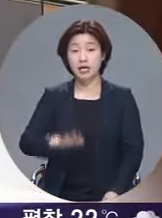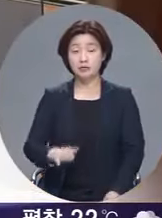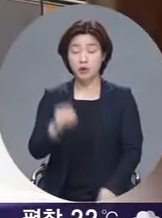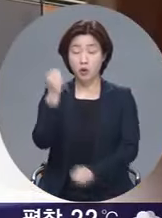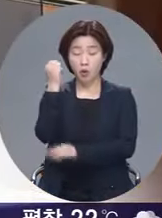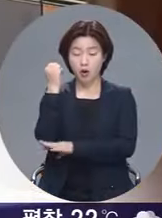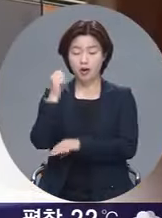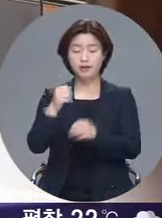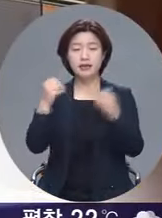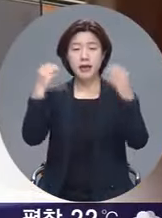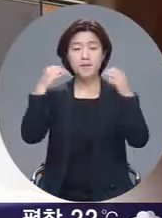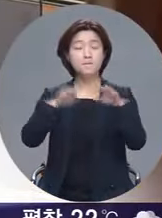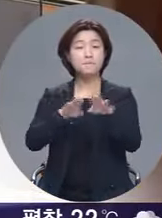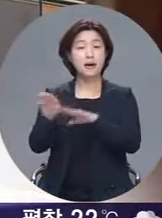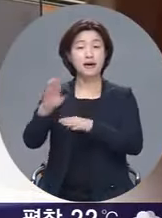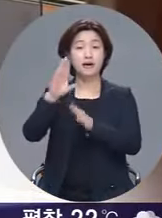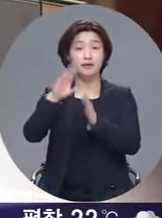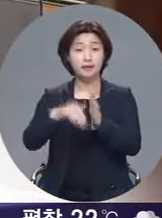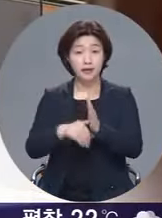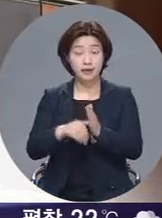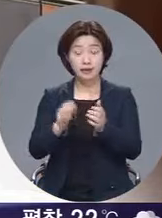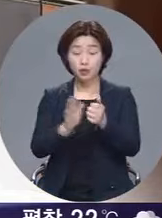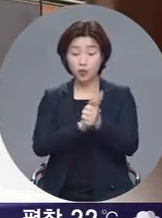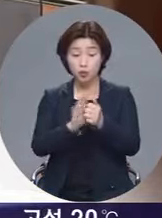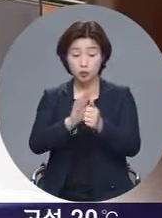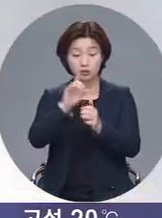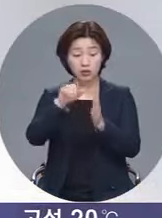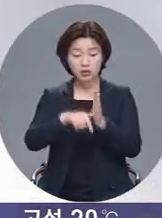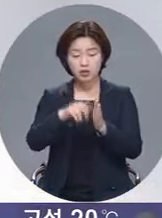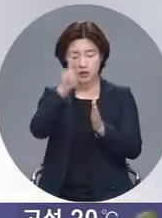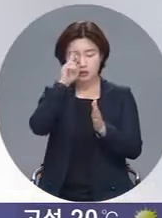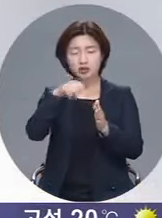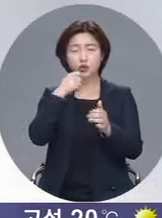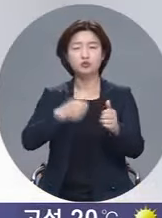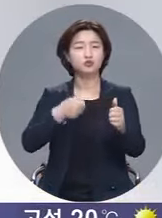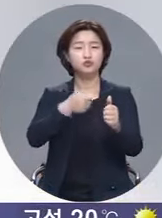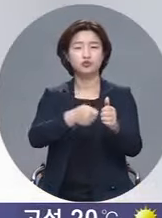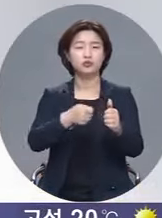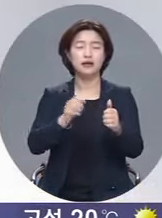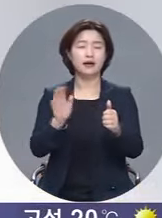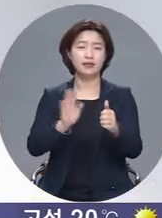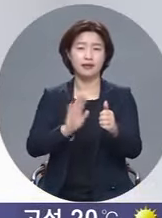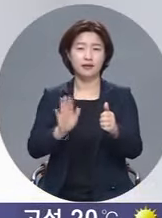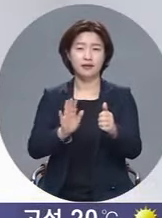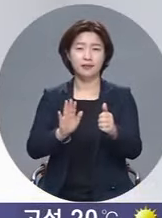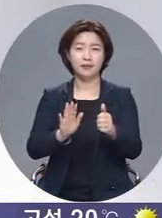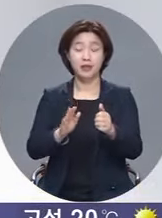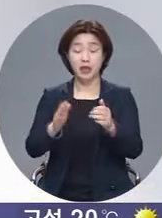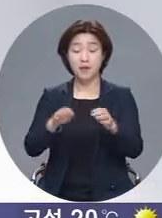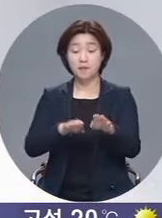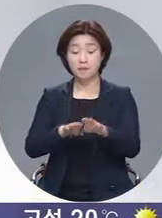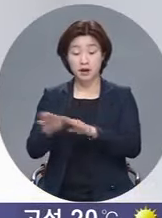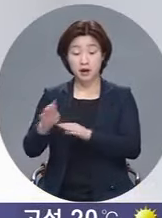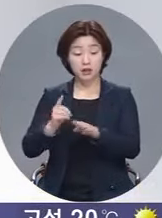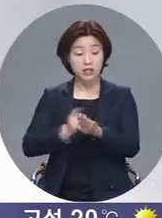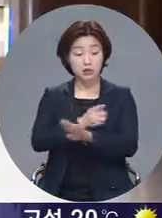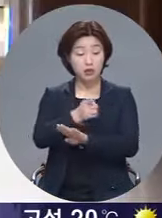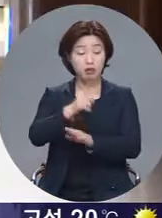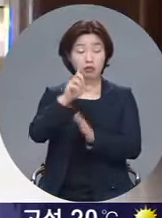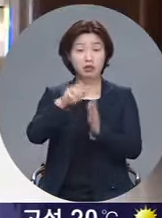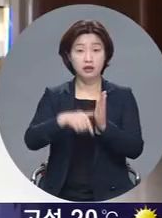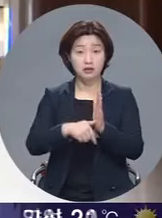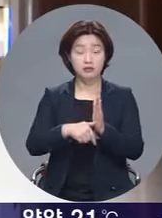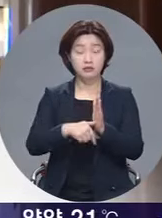기본적으로 점심 식사를 제공할 의무가 없습니다. 학기 중에는 돌봄교실 운영비로 식비를 사용할 수 있지만 방과 후 수업은 중식